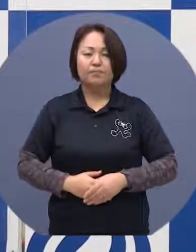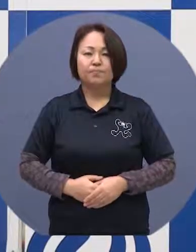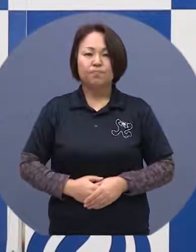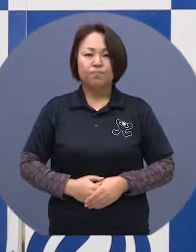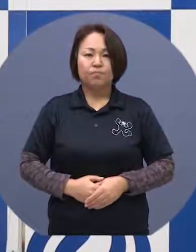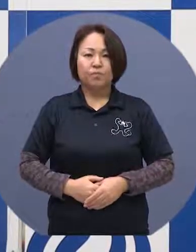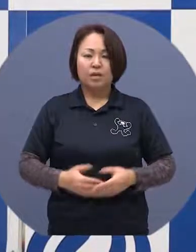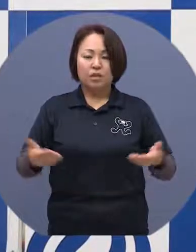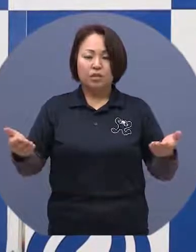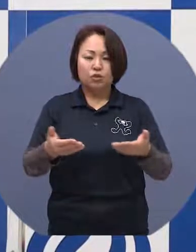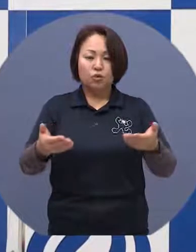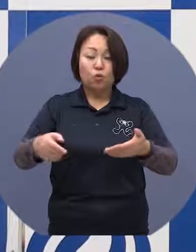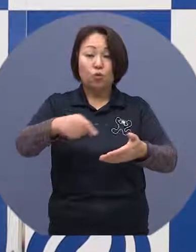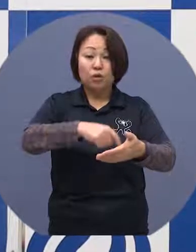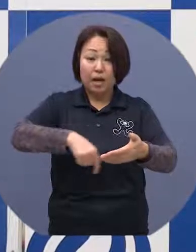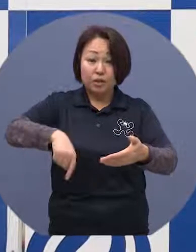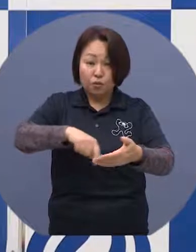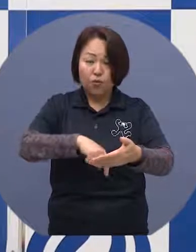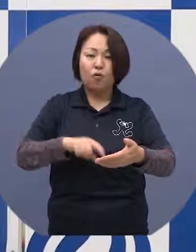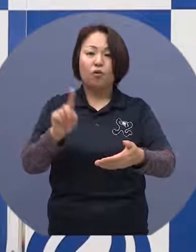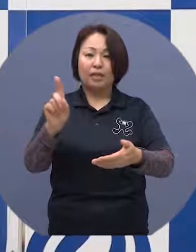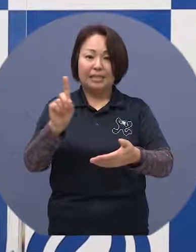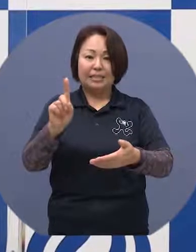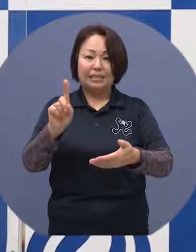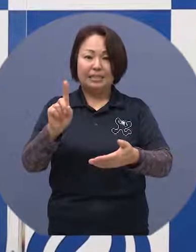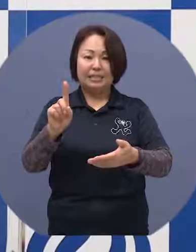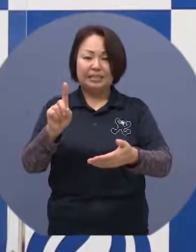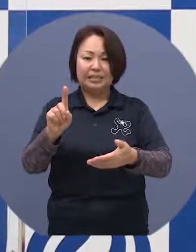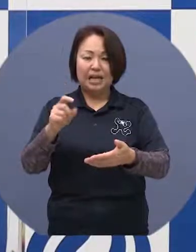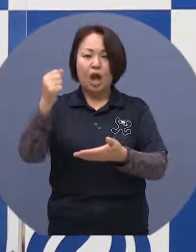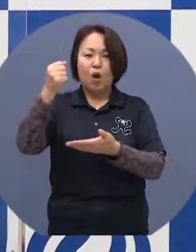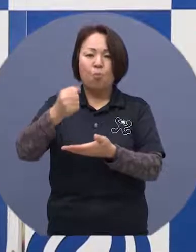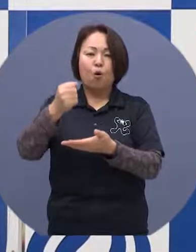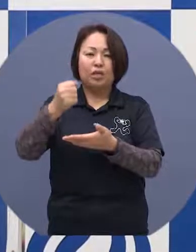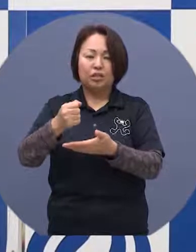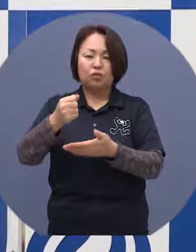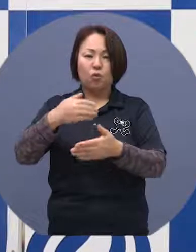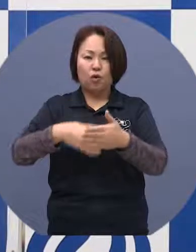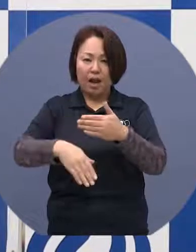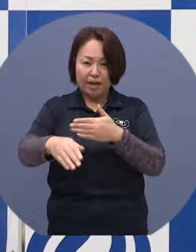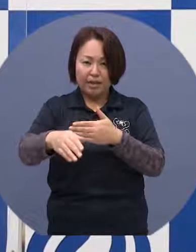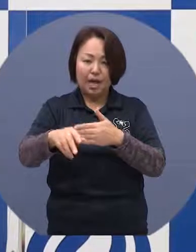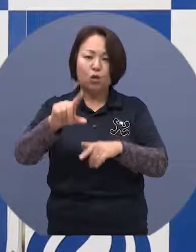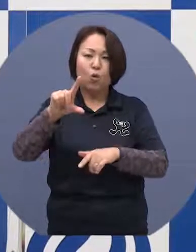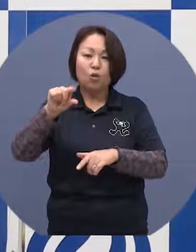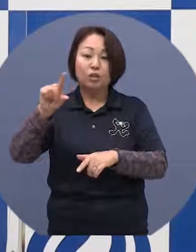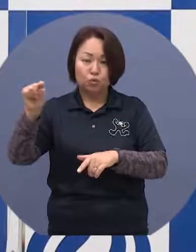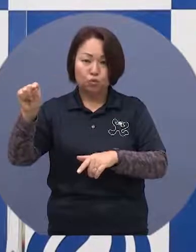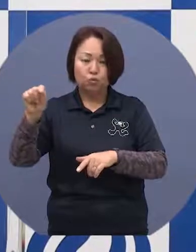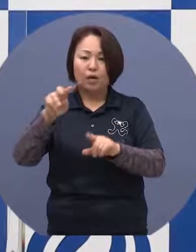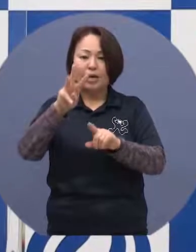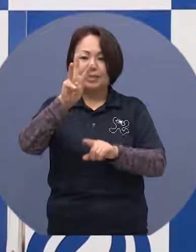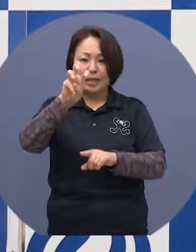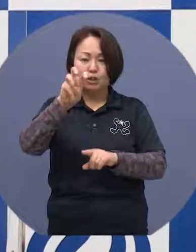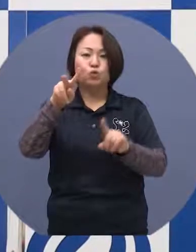授業概要といたしましてはポイント還元法つにつきましては30%でござい